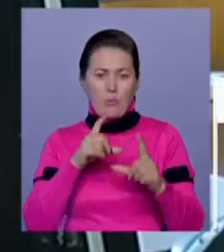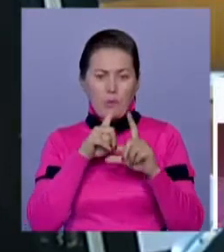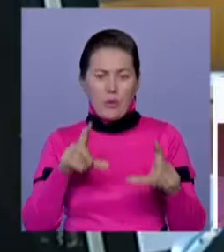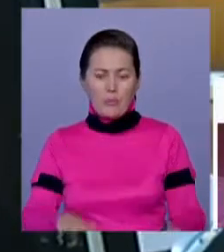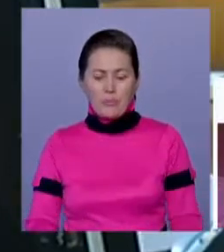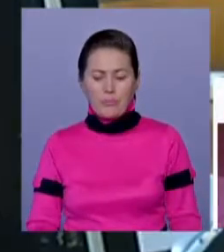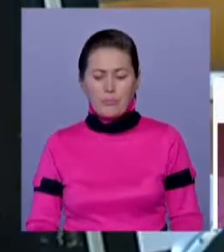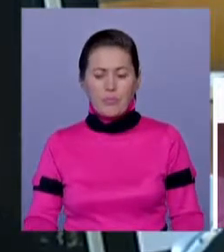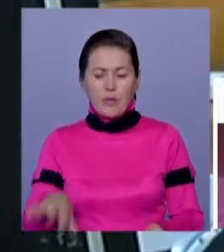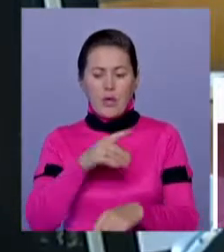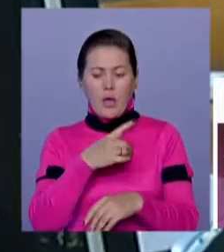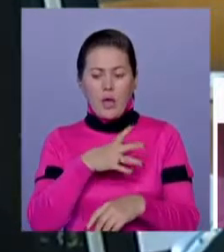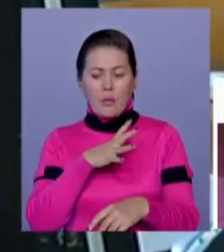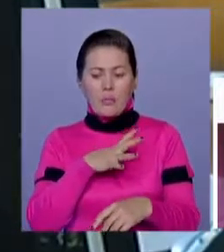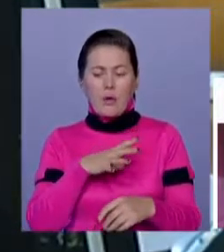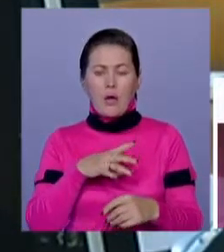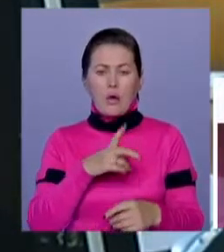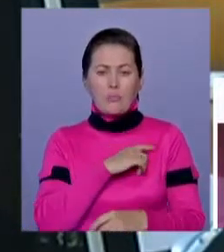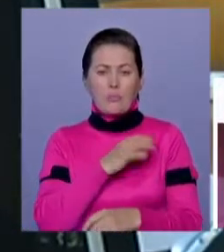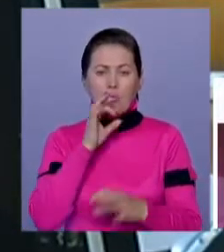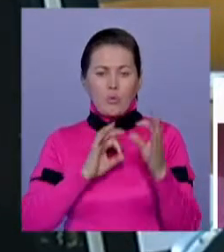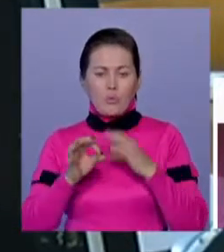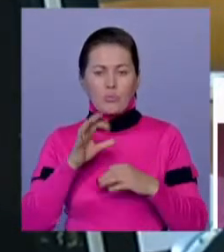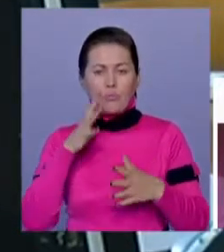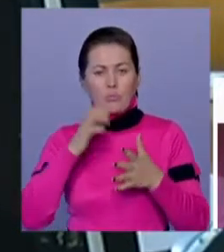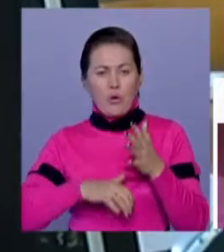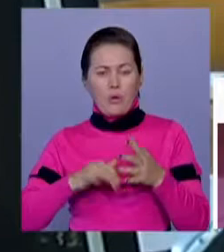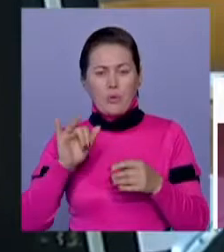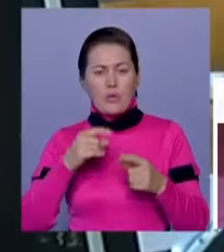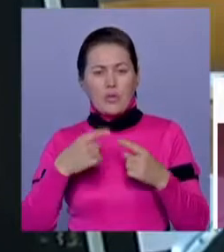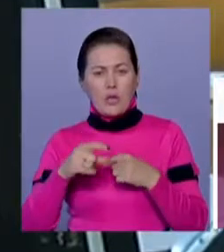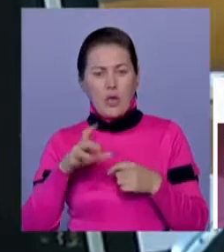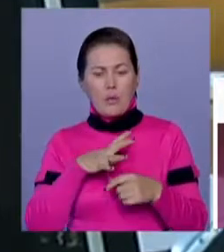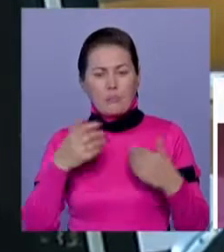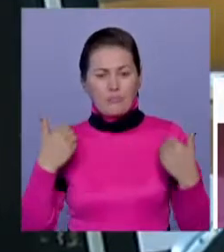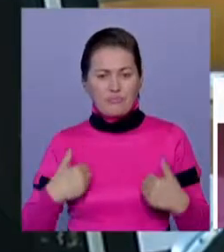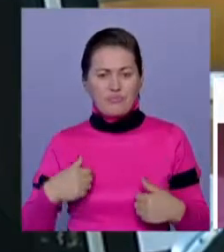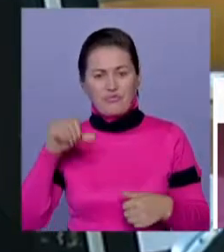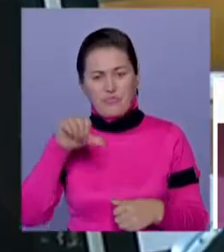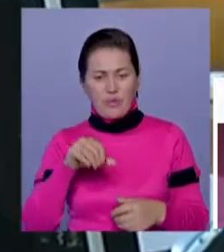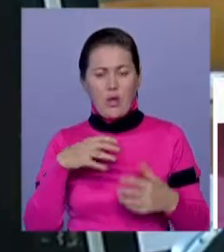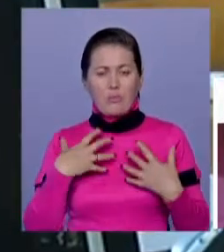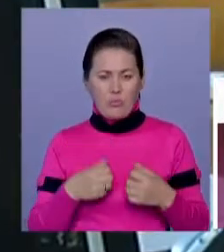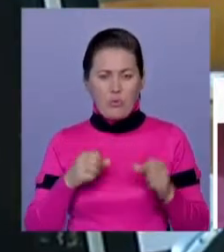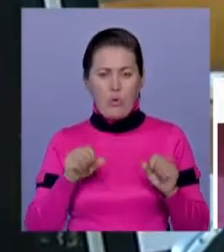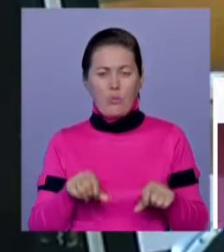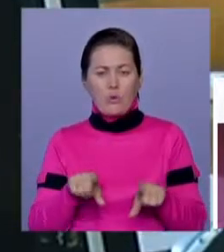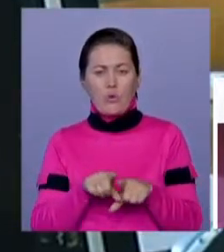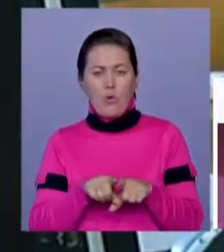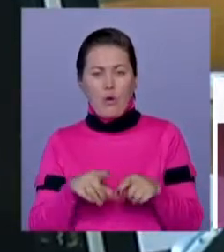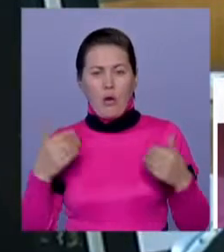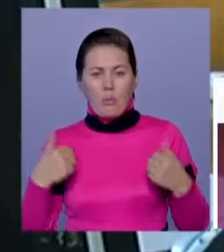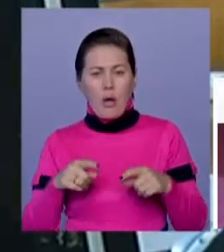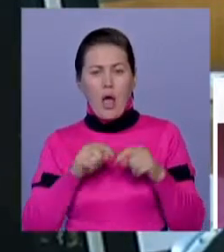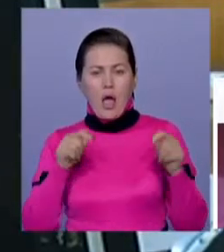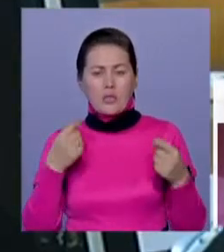Барлық препараттардың әсері өте күшті болады. Олар түсік жасатып қана қоймай, басқа да мүшелерге кері әсерін тигізуі мүмкін. Оның үстіне олар ашық